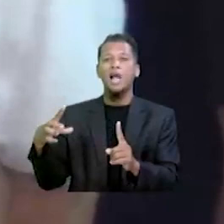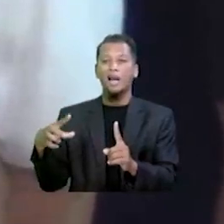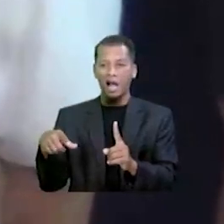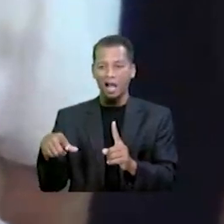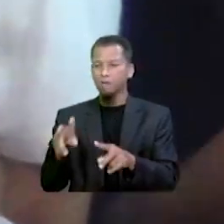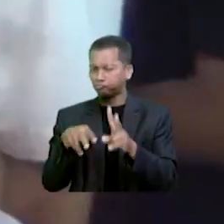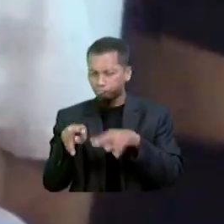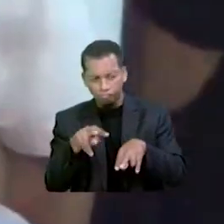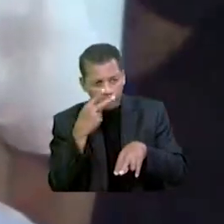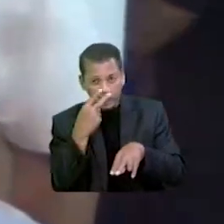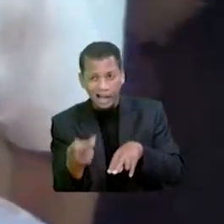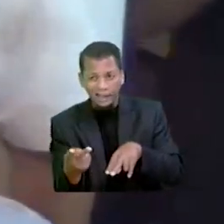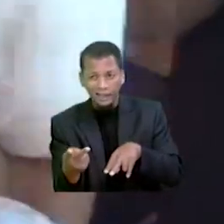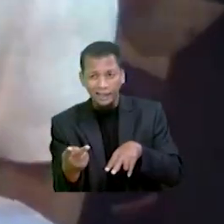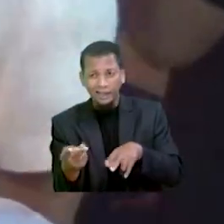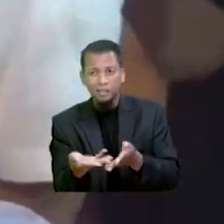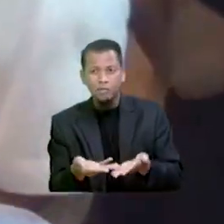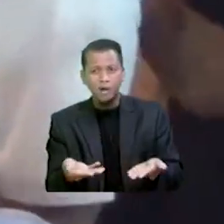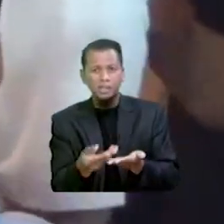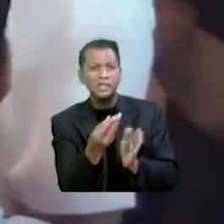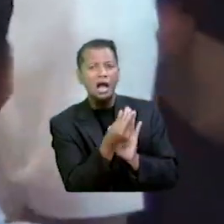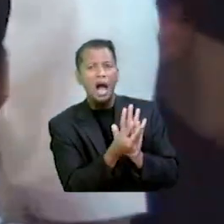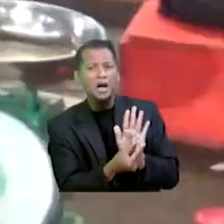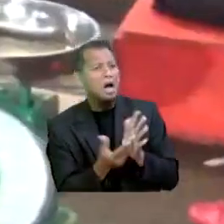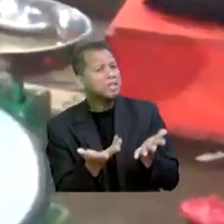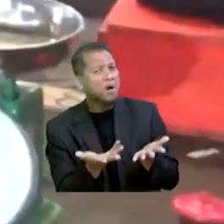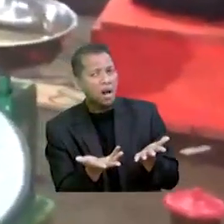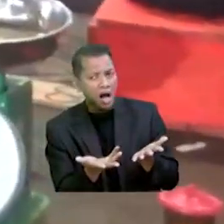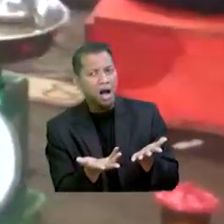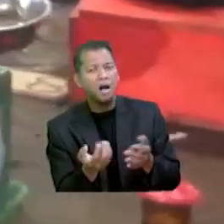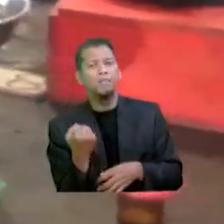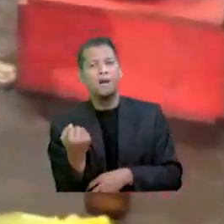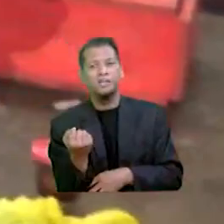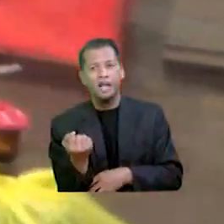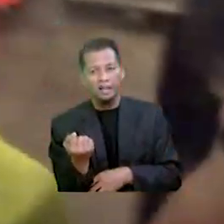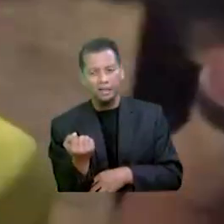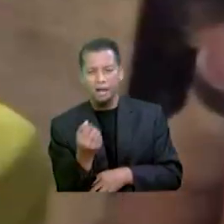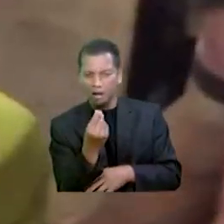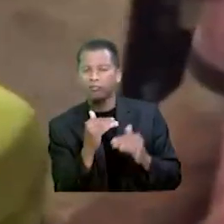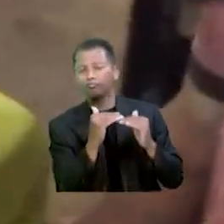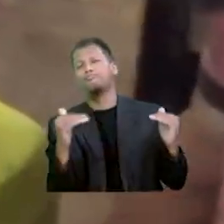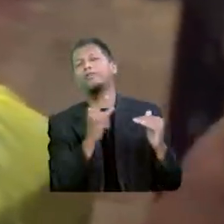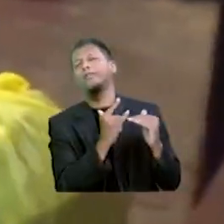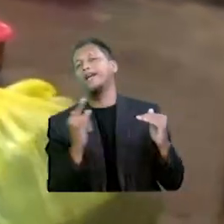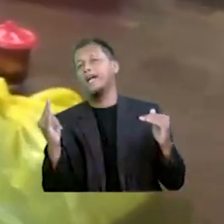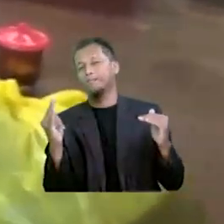Dalam kunjungan ini, Erlangga memastikan harga masih relatif stabil meski inflasi di Kalimantan Barat berada di angka